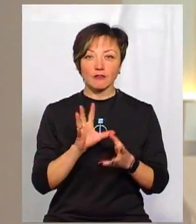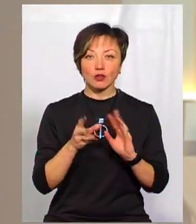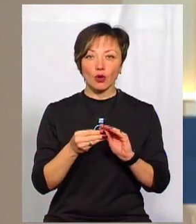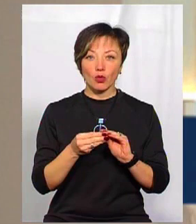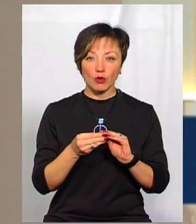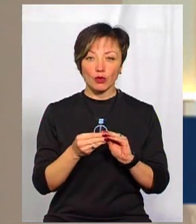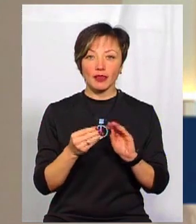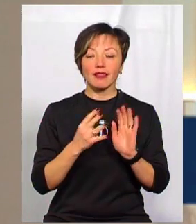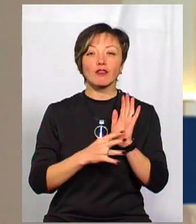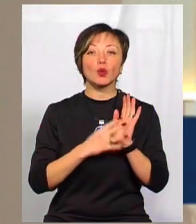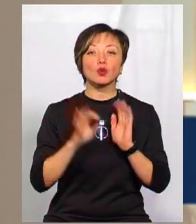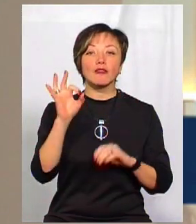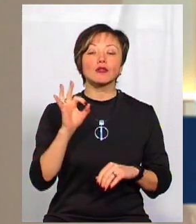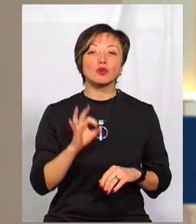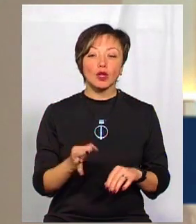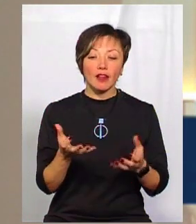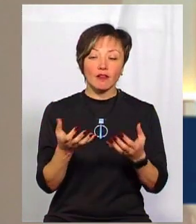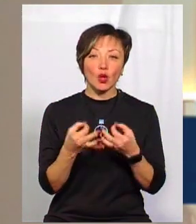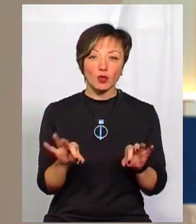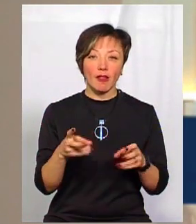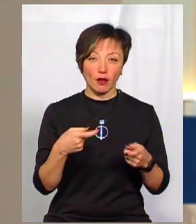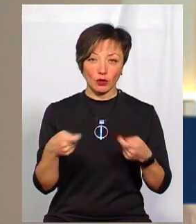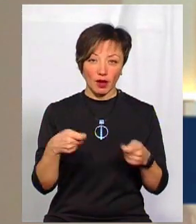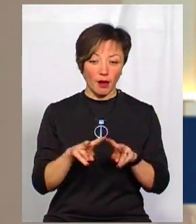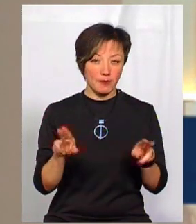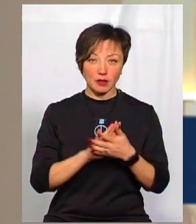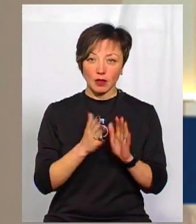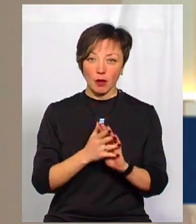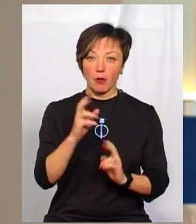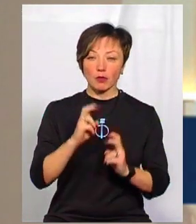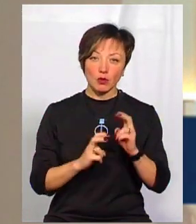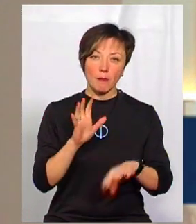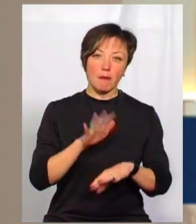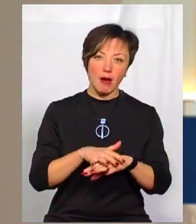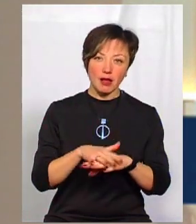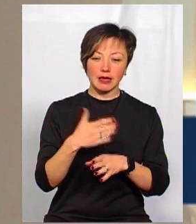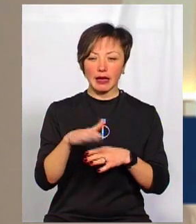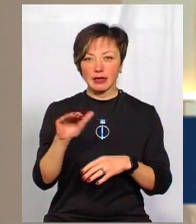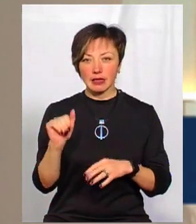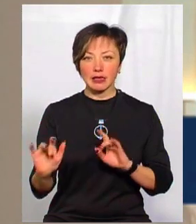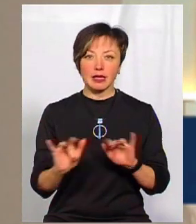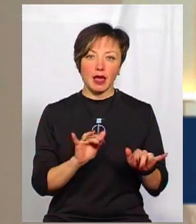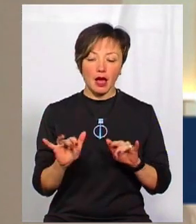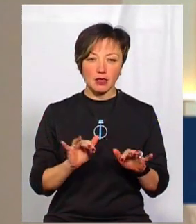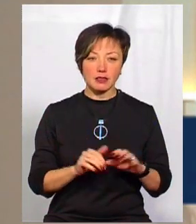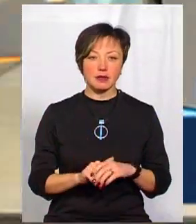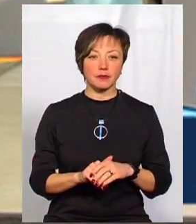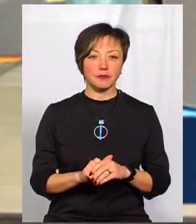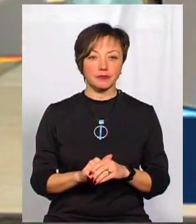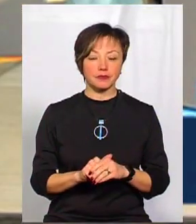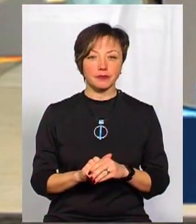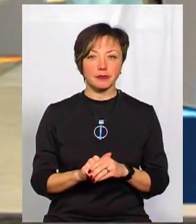2274 дозволів 90%. І така ж картина спостерігалася у промисловості, в банківській кредитній діяльності.